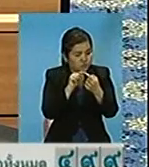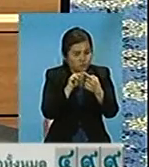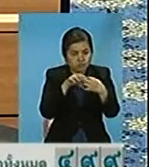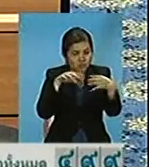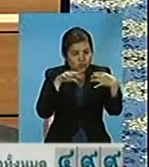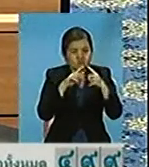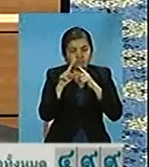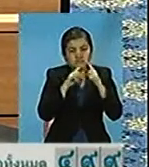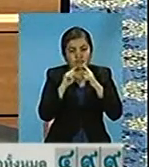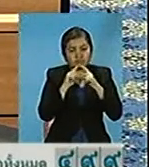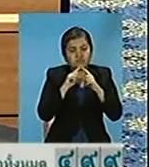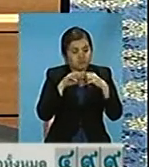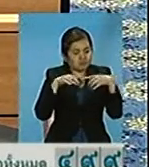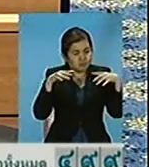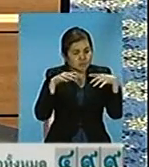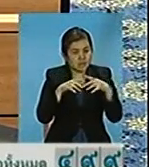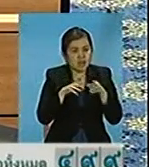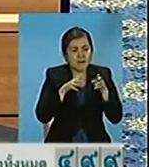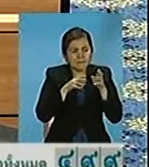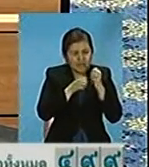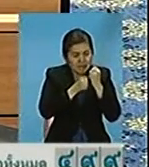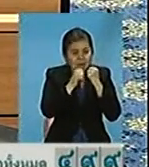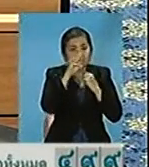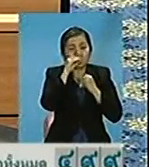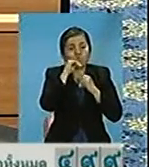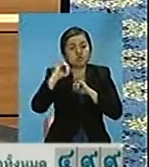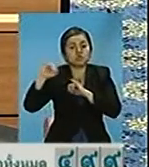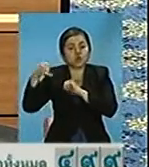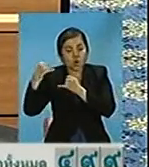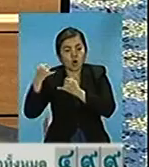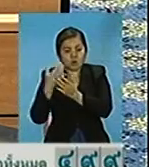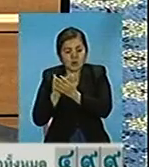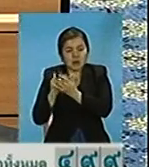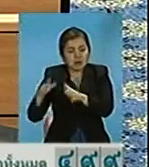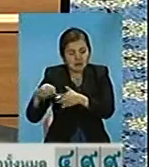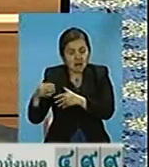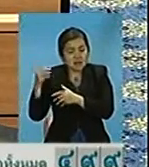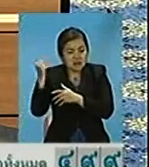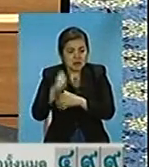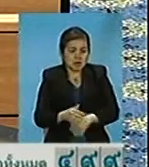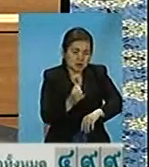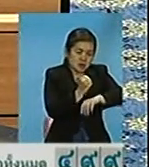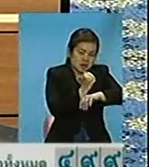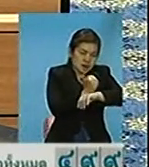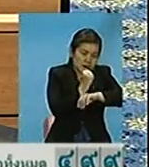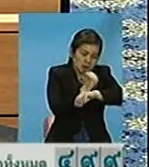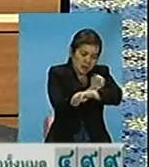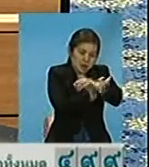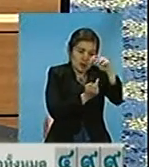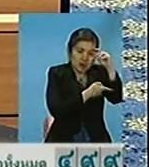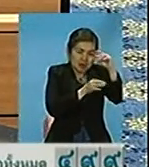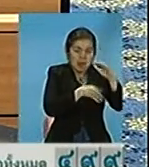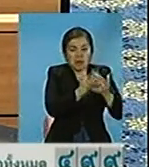ราพูดท่านพยายามตอบว่าเจ้าของสวนยางมีรายได้ดีชาวสวนยางมีคนกรีดยางมีราย